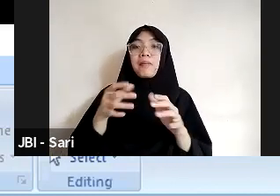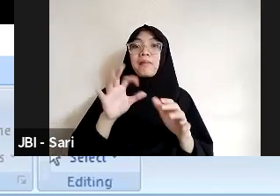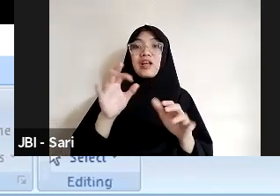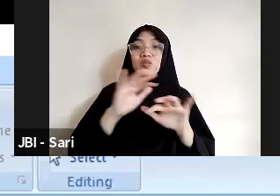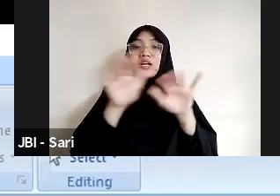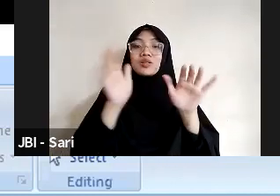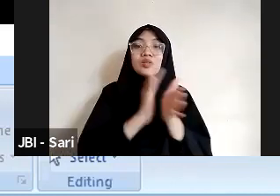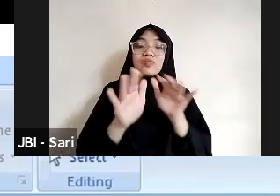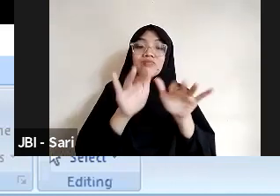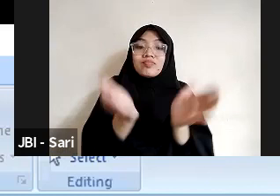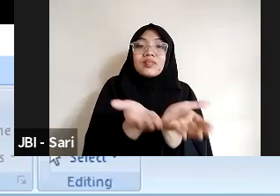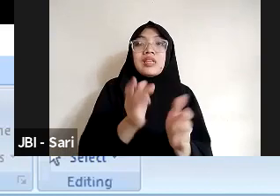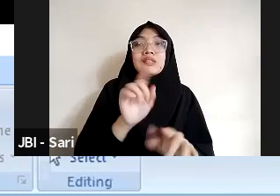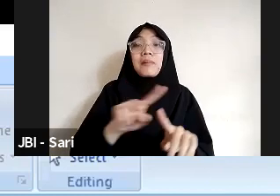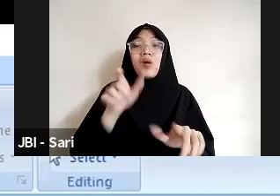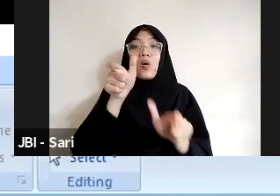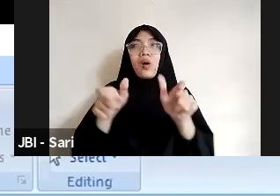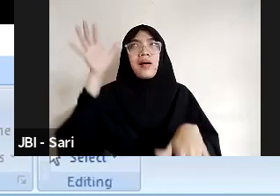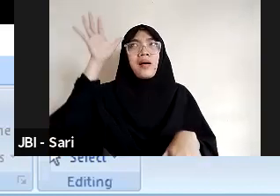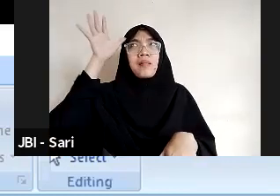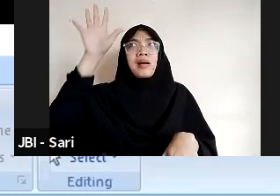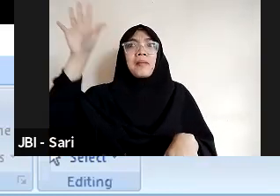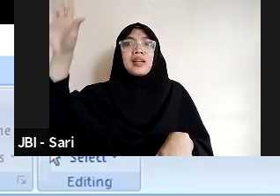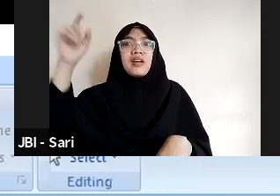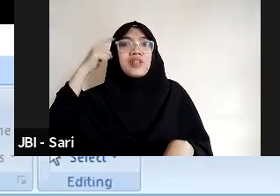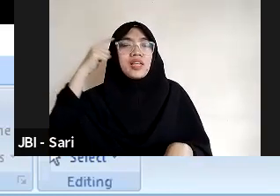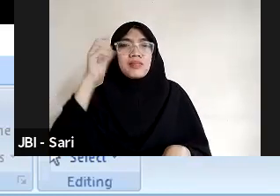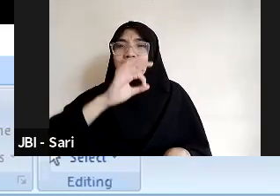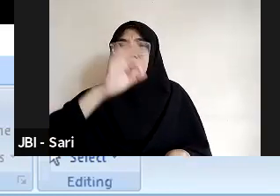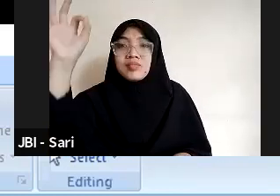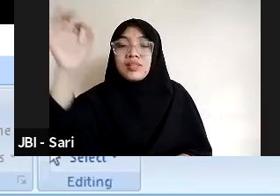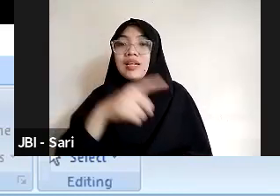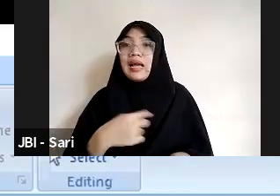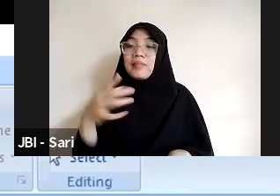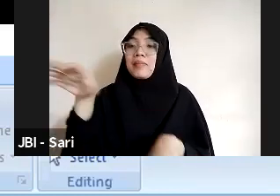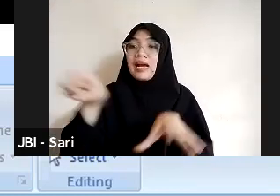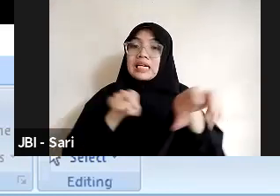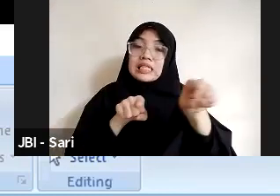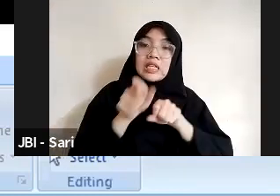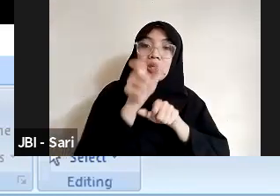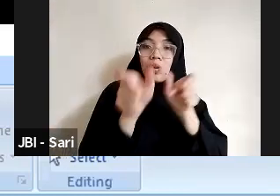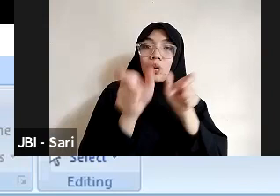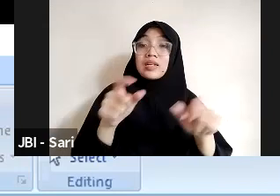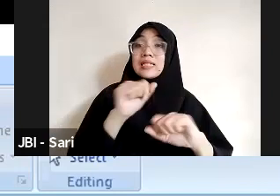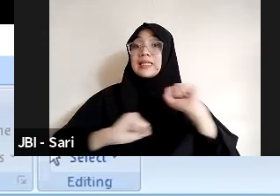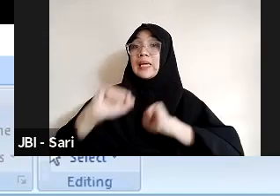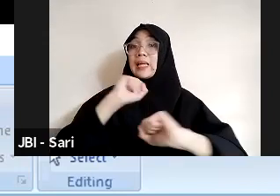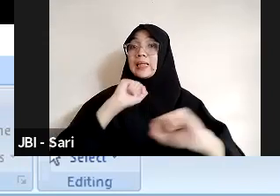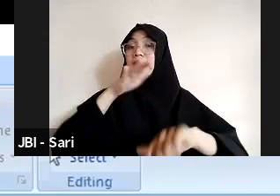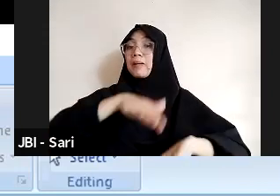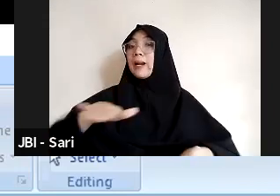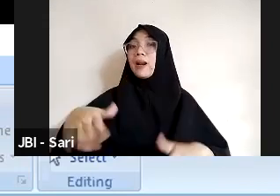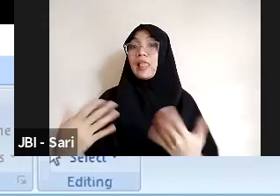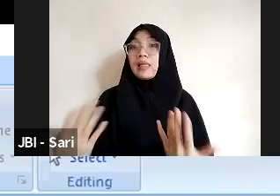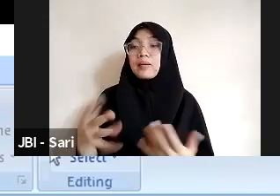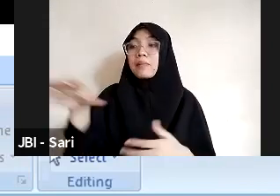seringkali tidak pernah difikirkan. Maka kami sedang mengajak banyak orang, salah satu kegiatan yang kami lakukan dengan anak-anak itu adalah